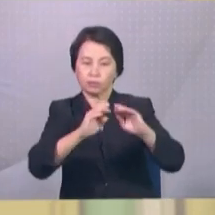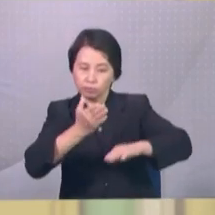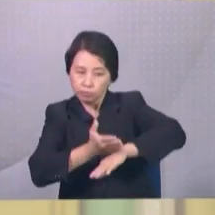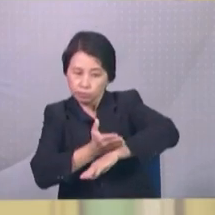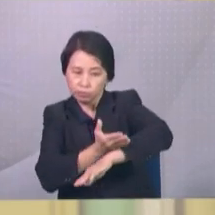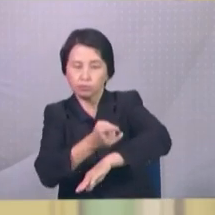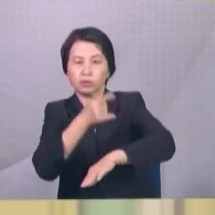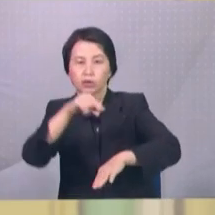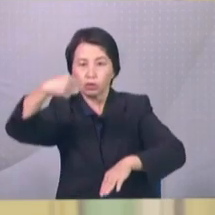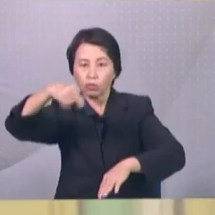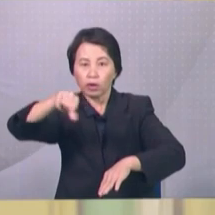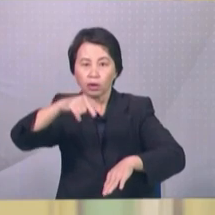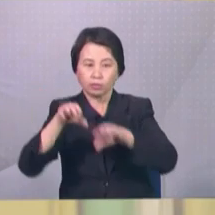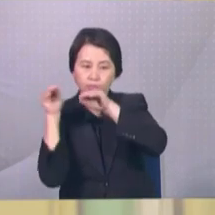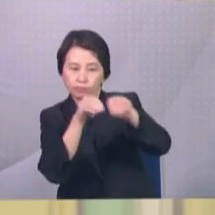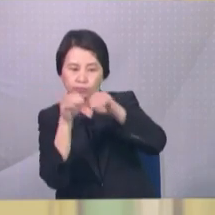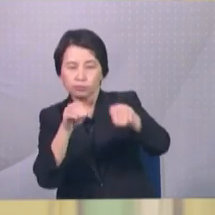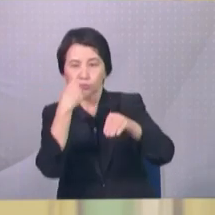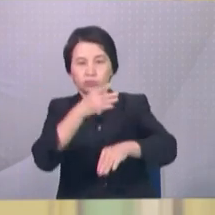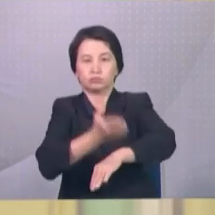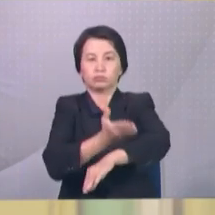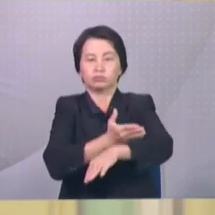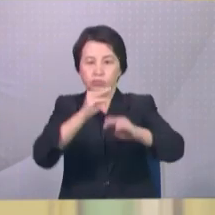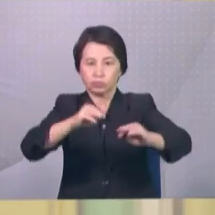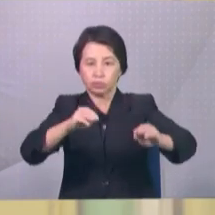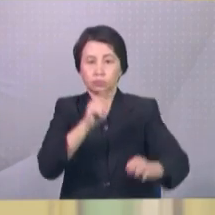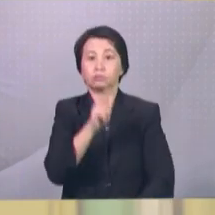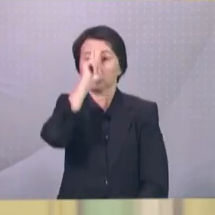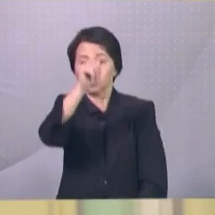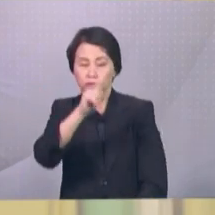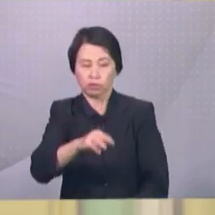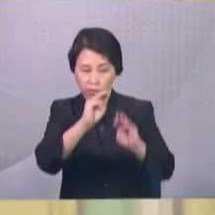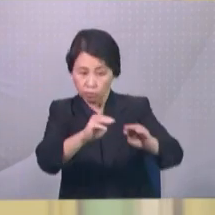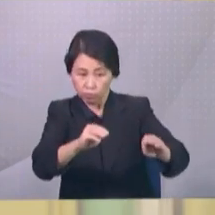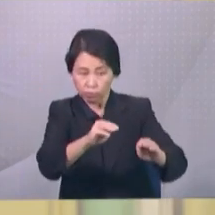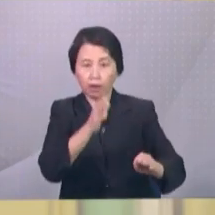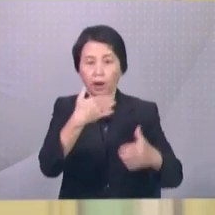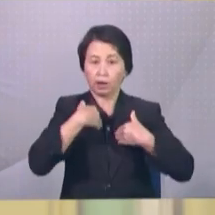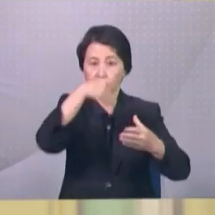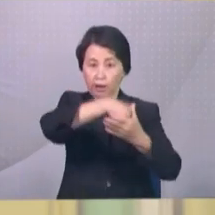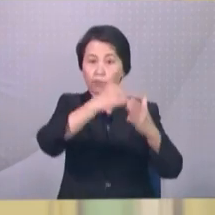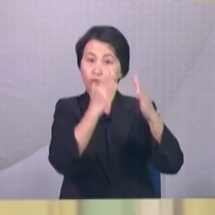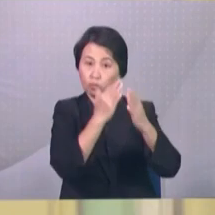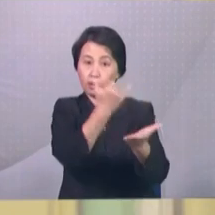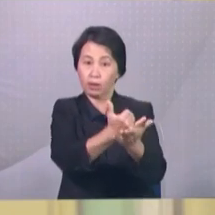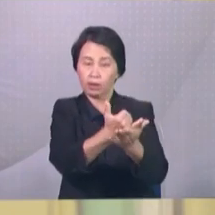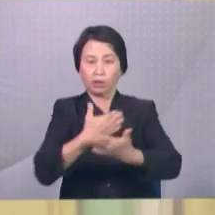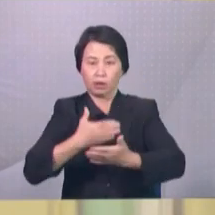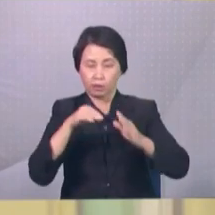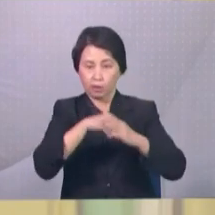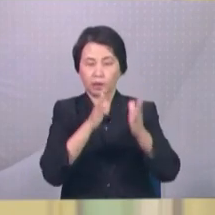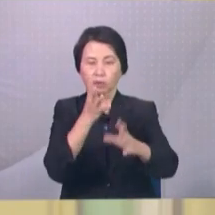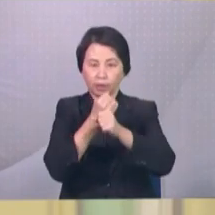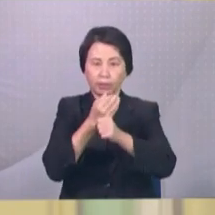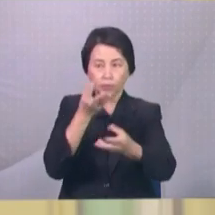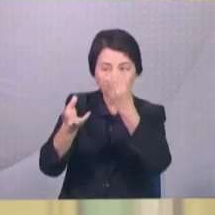meningkatkan kualiti penyampaian kepada pelajar-pelajar, untuk memastikan bahawa pelajar yang berada di rumah, anak-anak yang berada di rumah mendapat